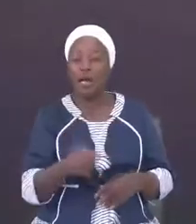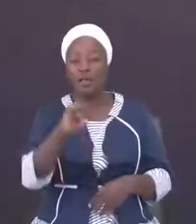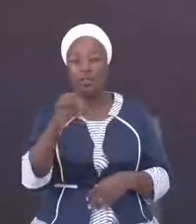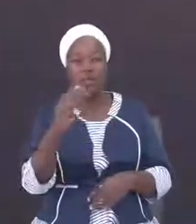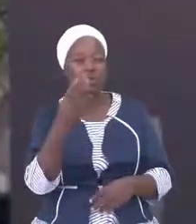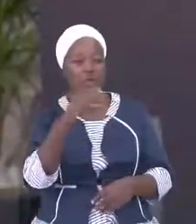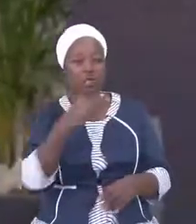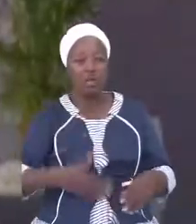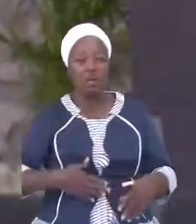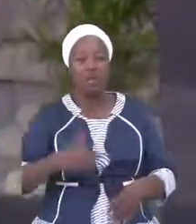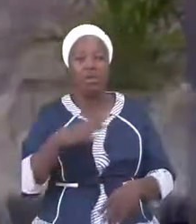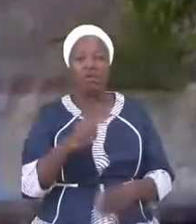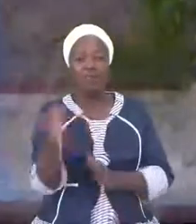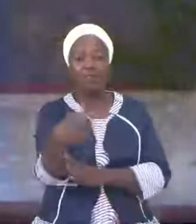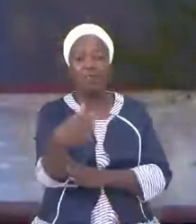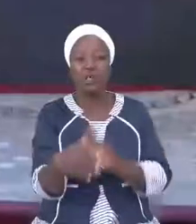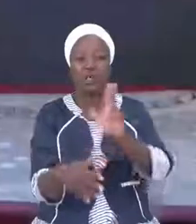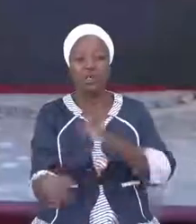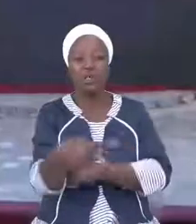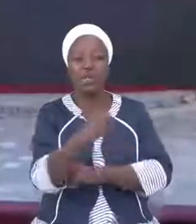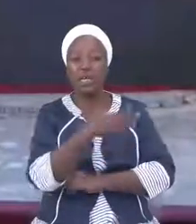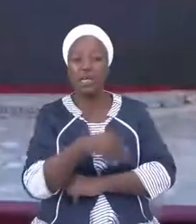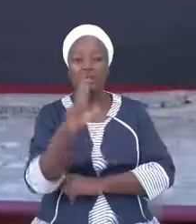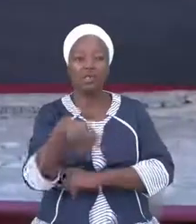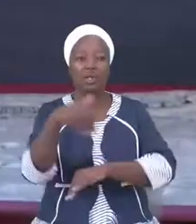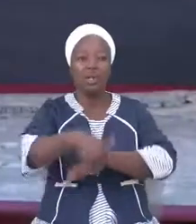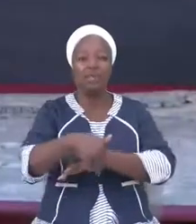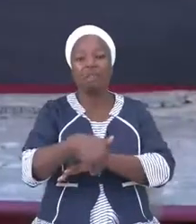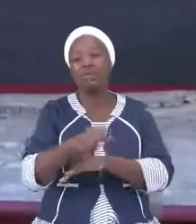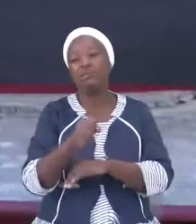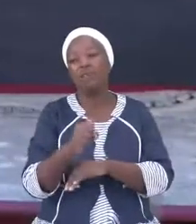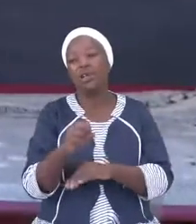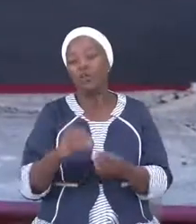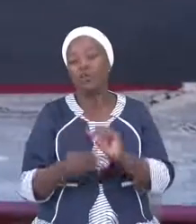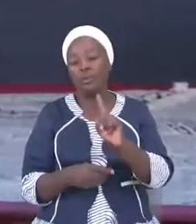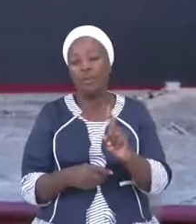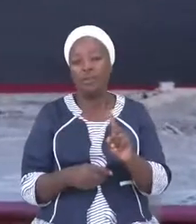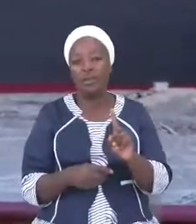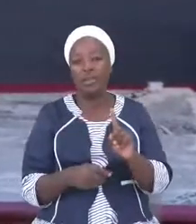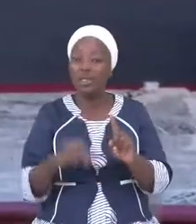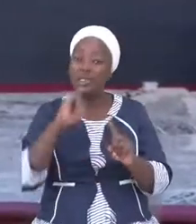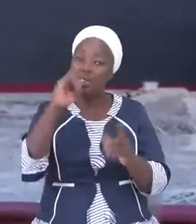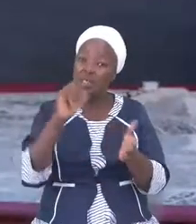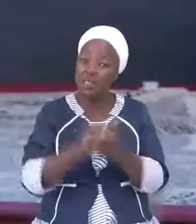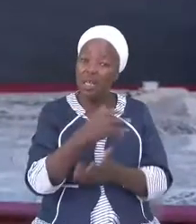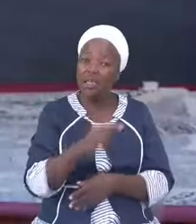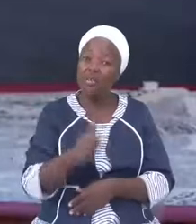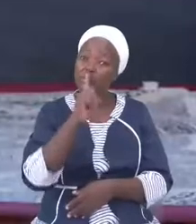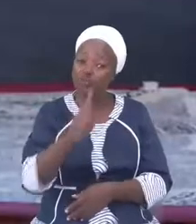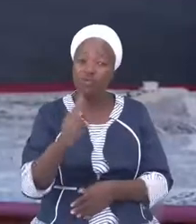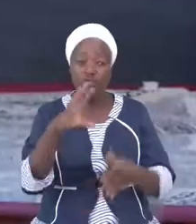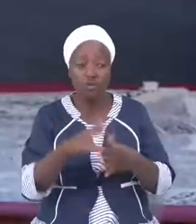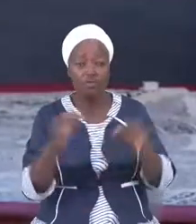poisson pour engloutir Jonas. Et Jonas fut dans le ventre du poisson 3 jours et 3 nuits. Tout